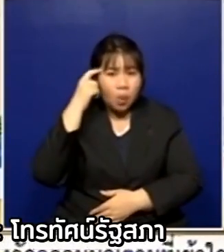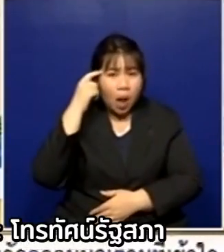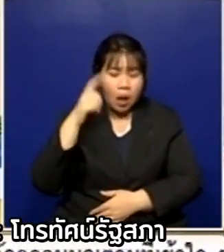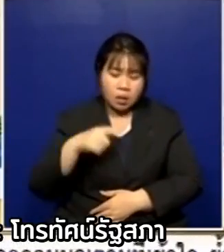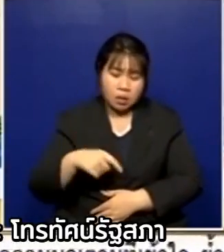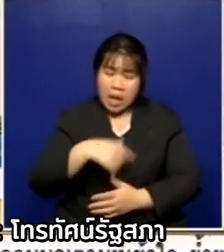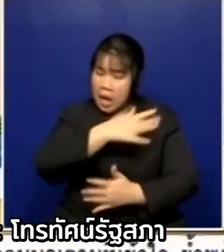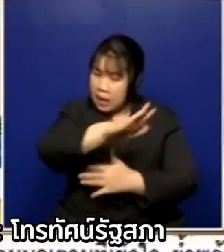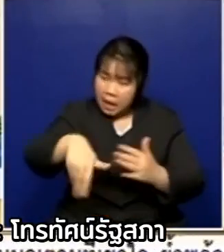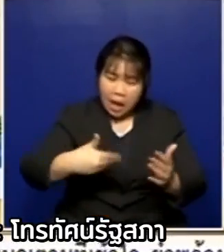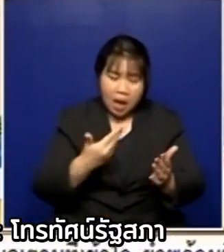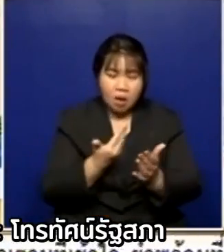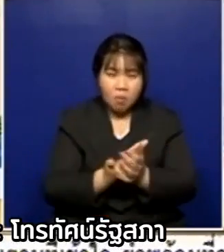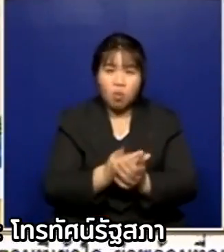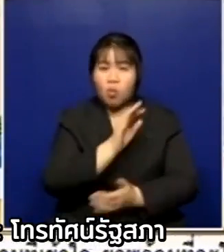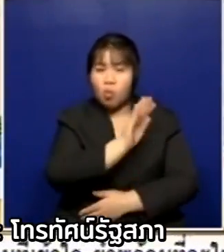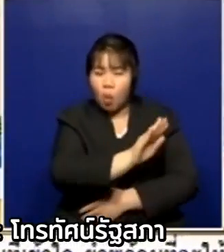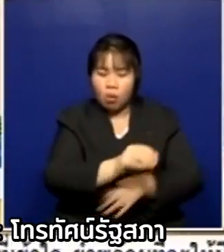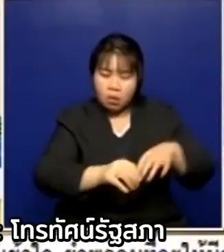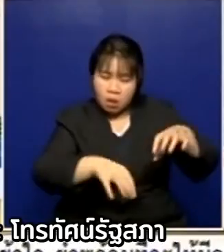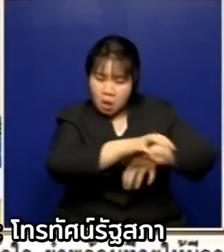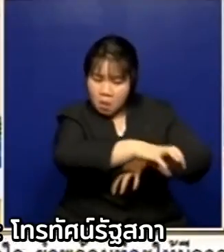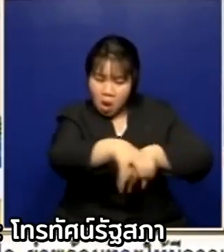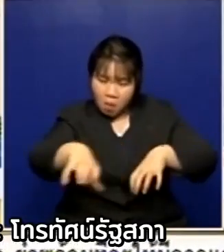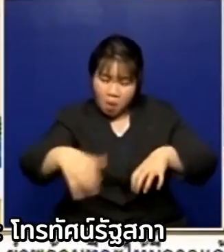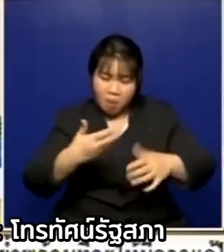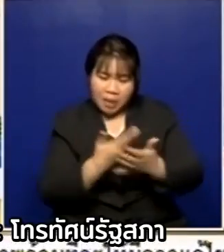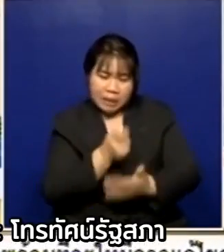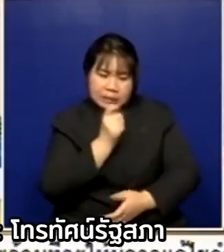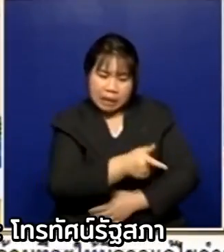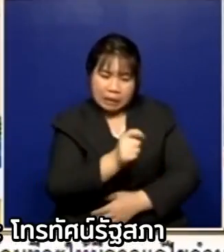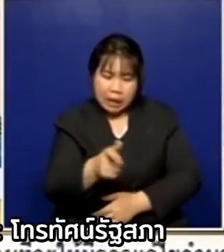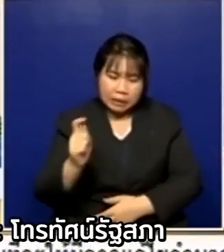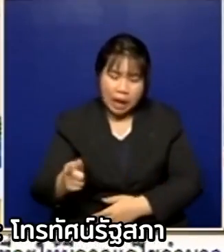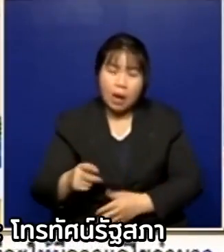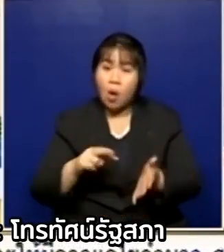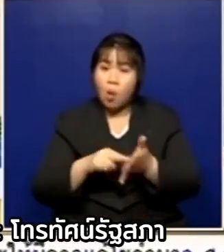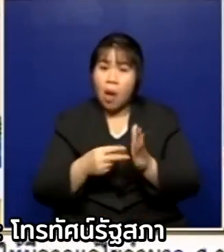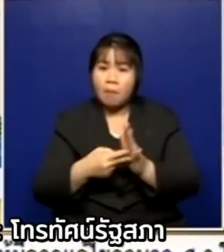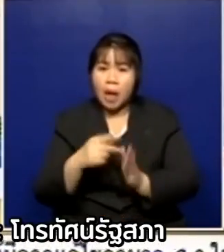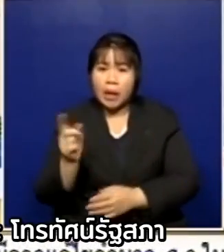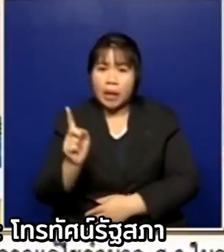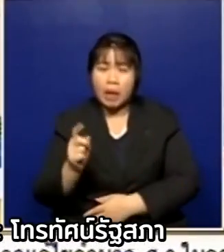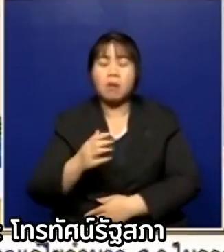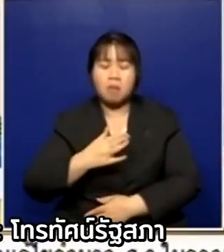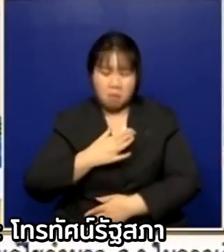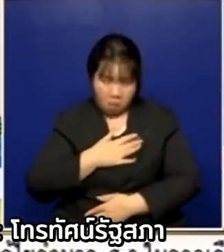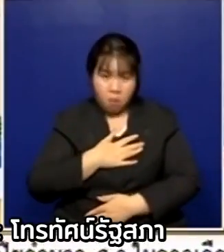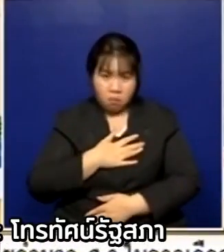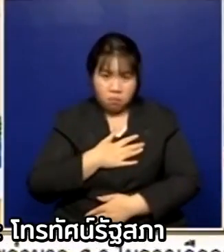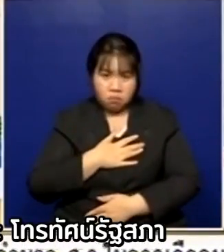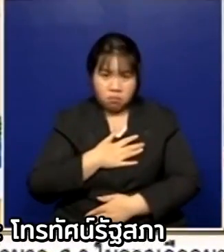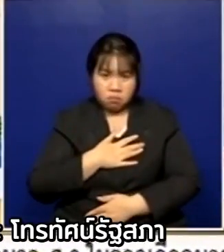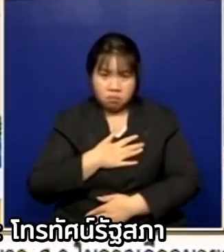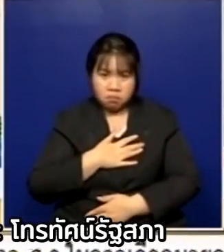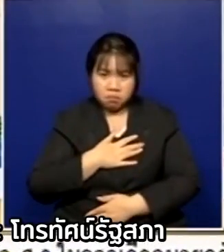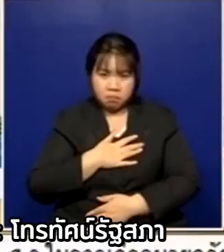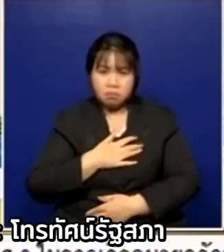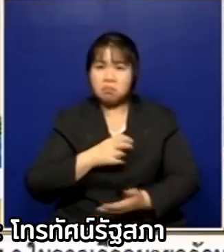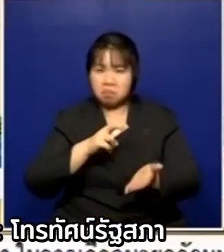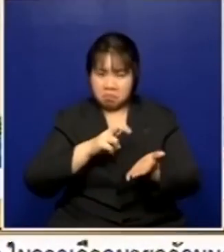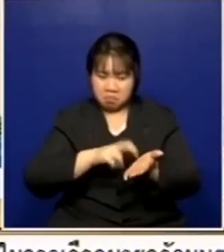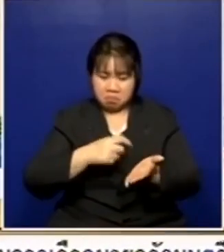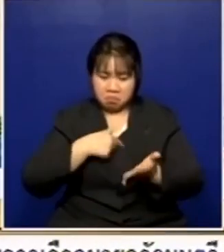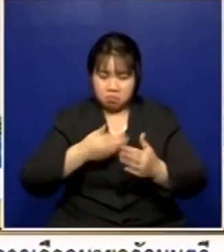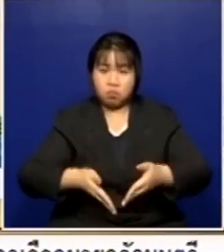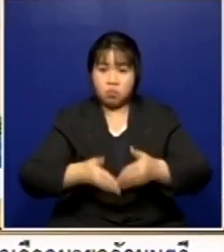ลงการเดี๋ยวผมจับเราได้ในฐานะแฟนภูเขา